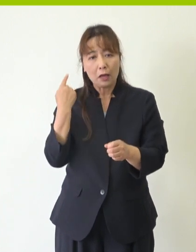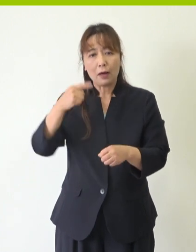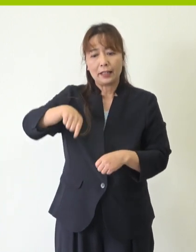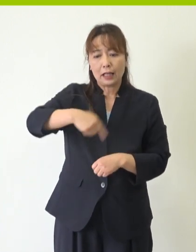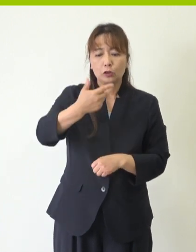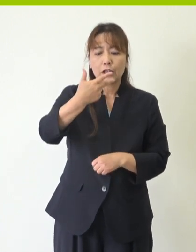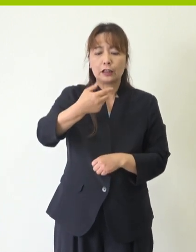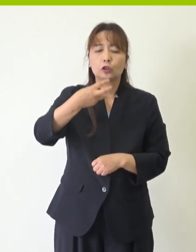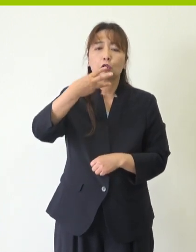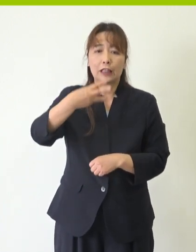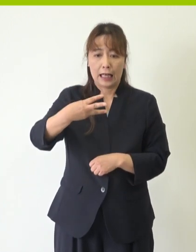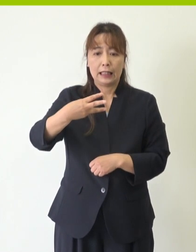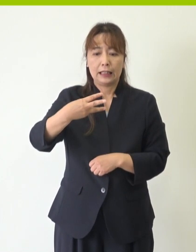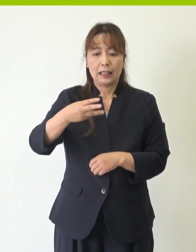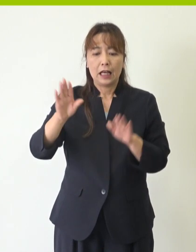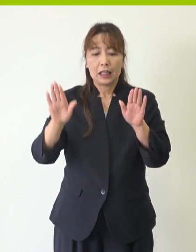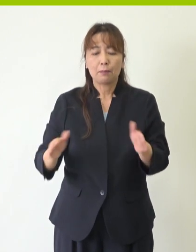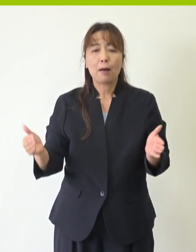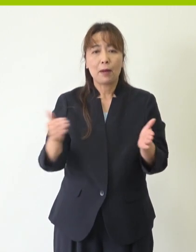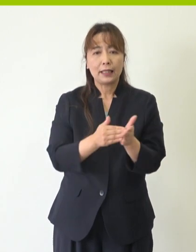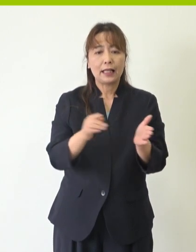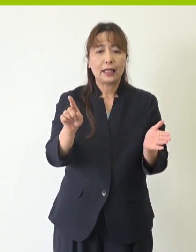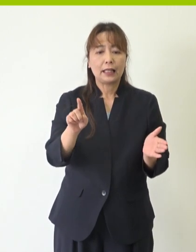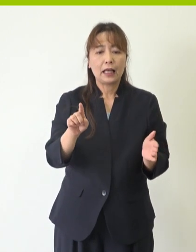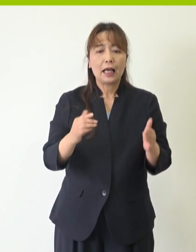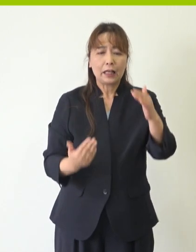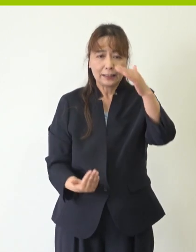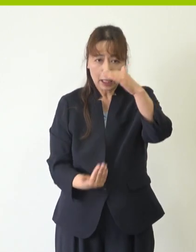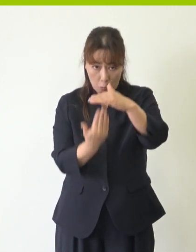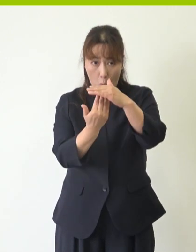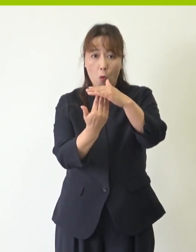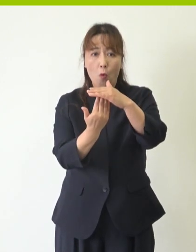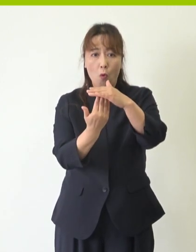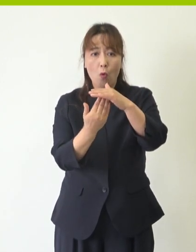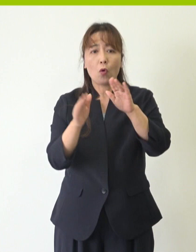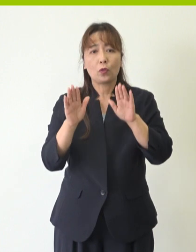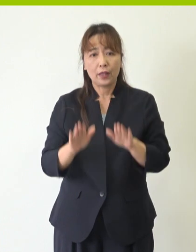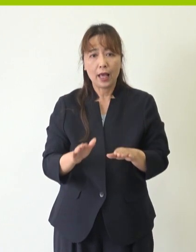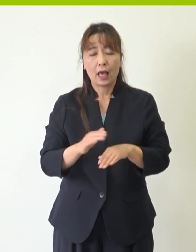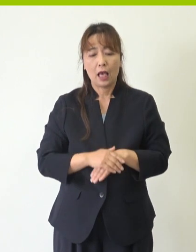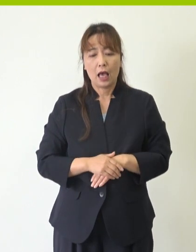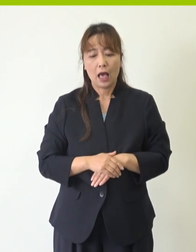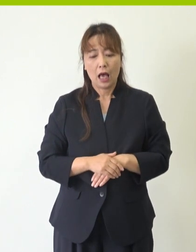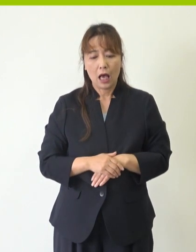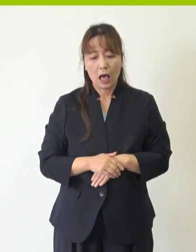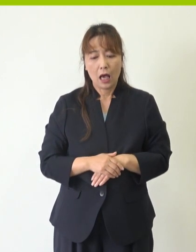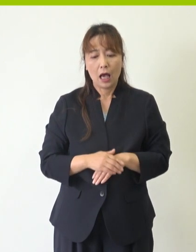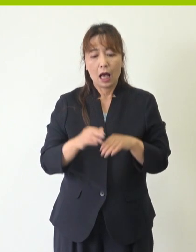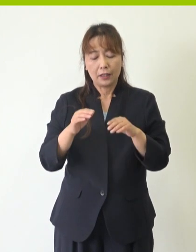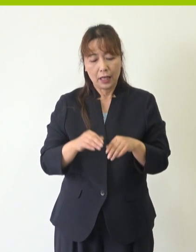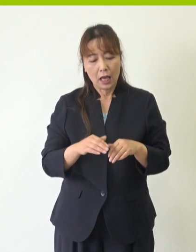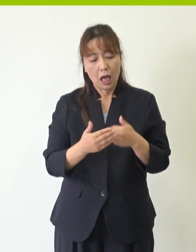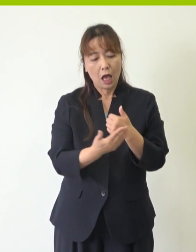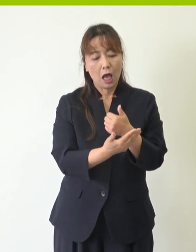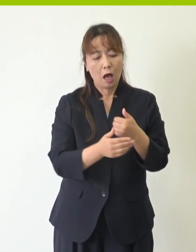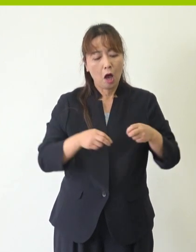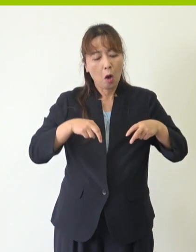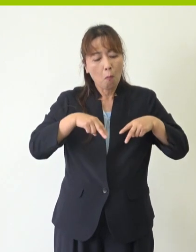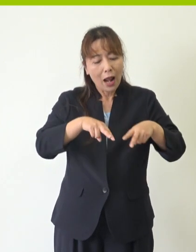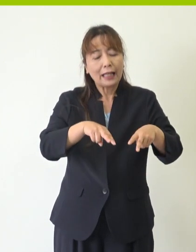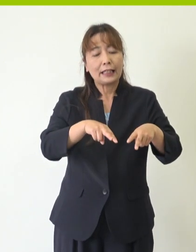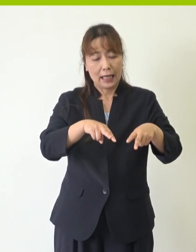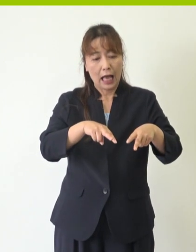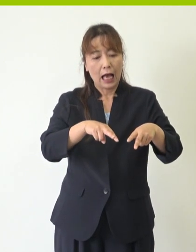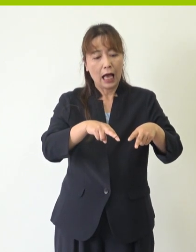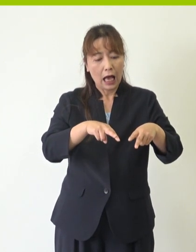最多となりましたまああのいうねこう保護をいただく保護ボランティアの方々もですね永沢